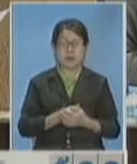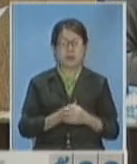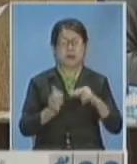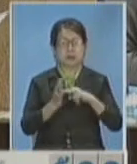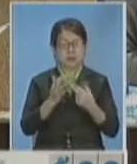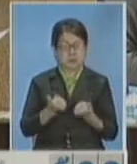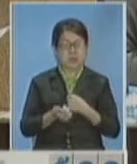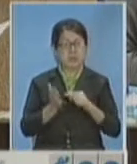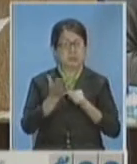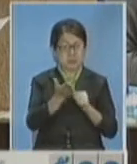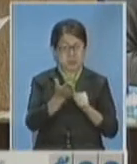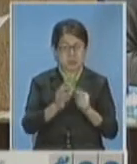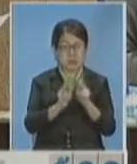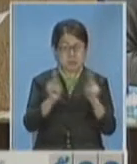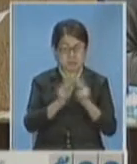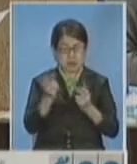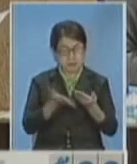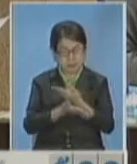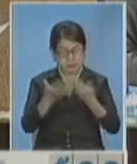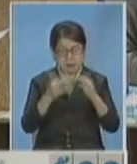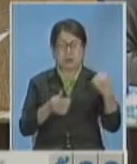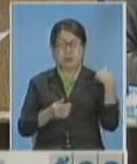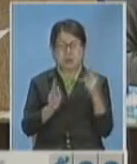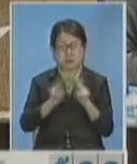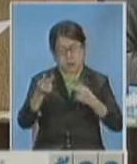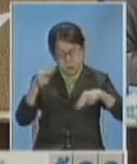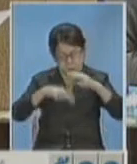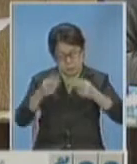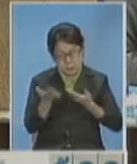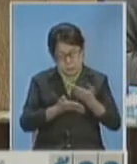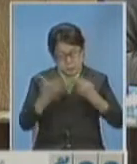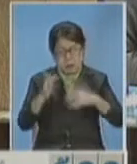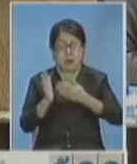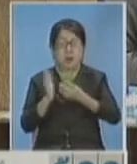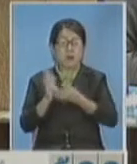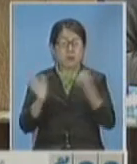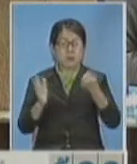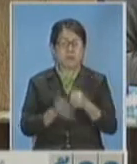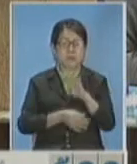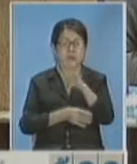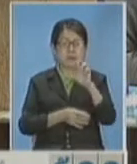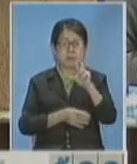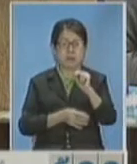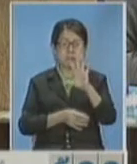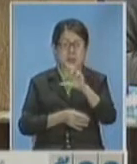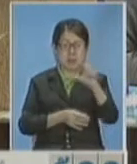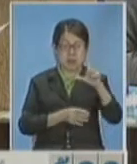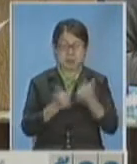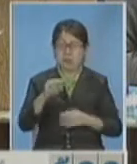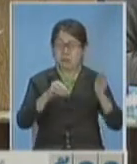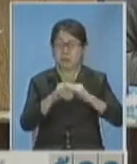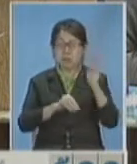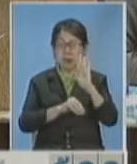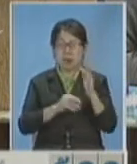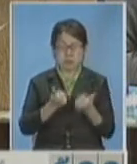ากนั้นเมื่อเข้ามาสู่ในชั้นกรรมาธิการยังถูกปรับลดไปอีก435ล้านนอกจากไม่แปรยติให้แล้ว